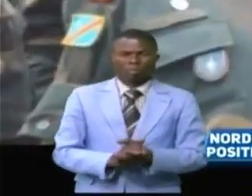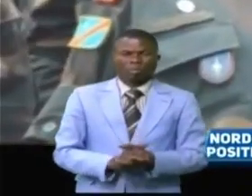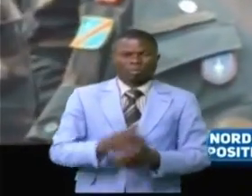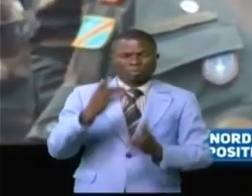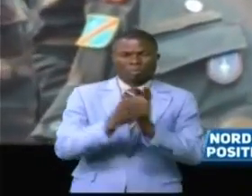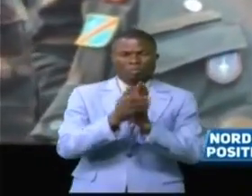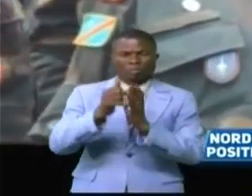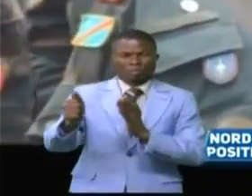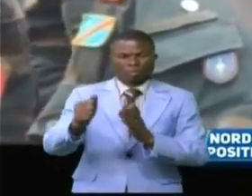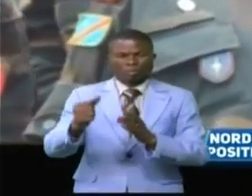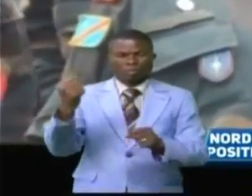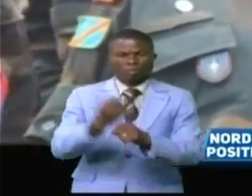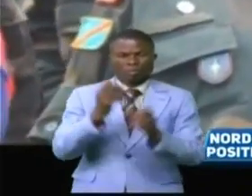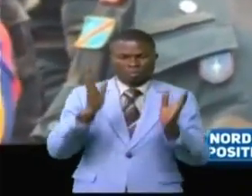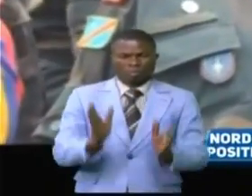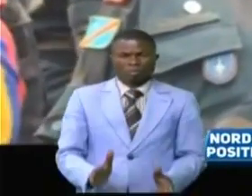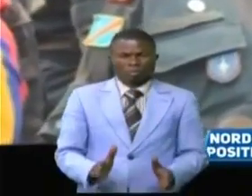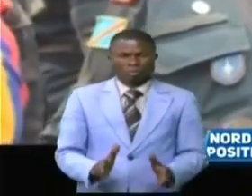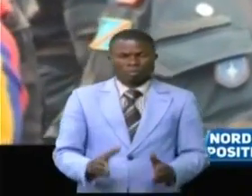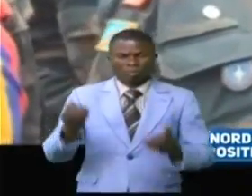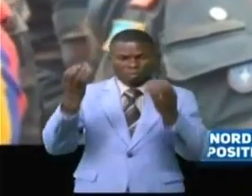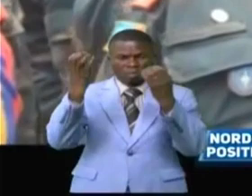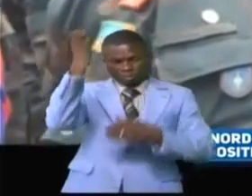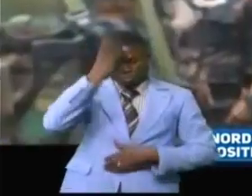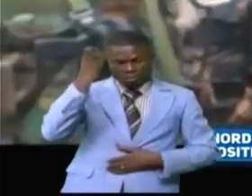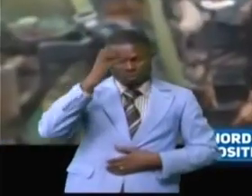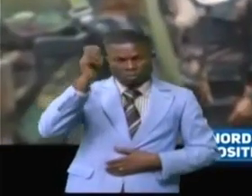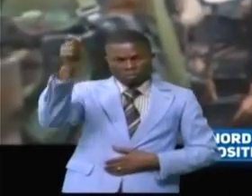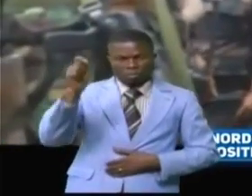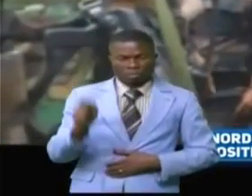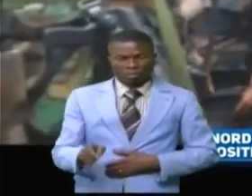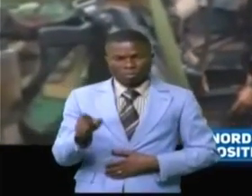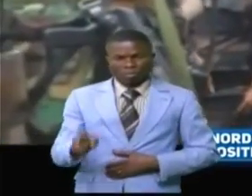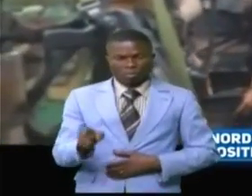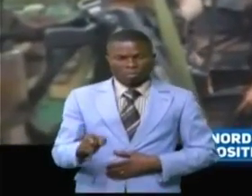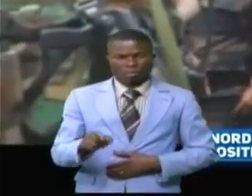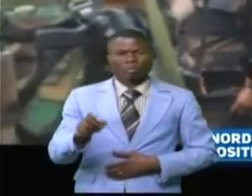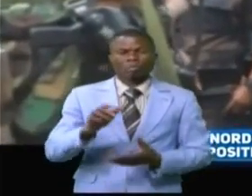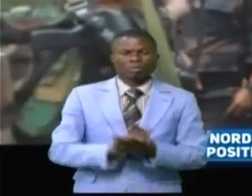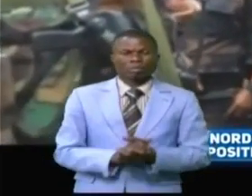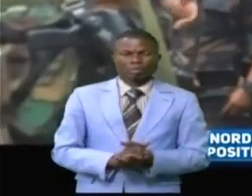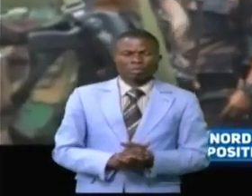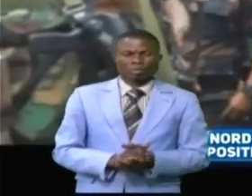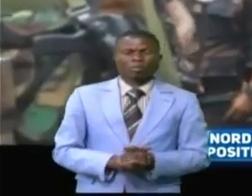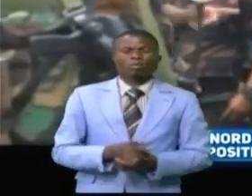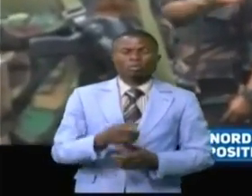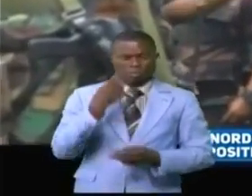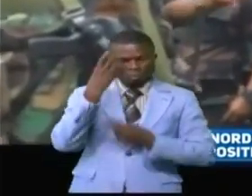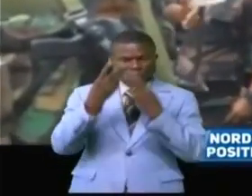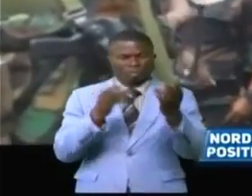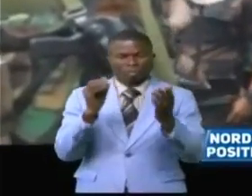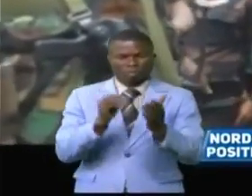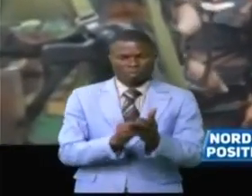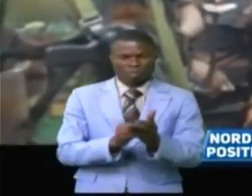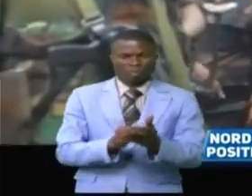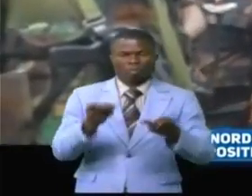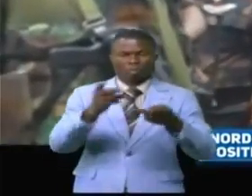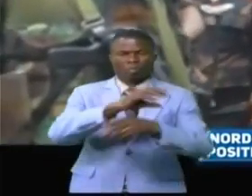qualité opérationnelle, le général-major Jacques Ndourou Itialigonza a inspecté également